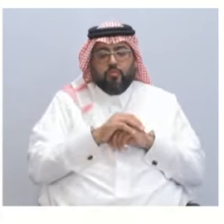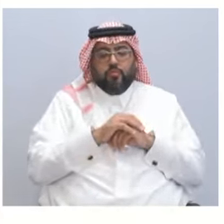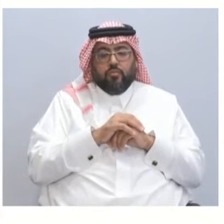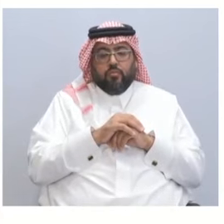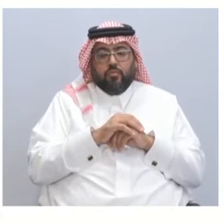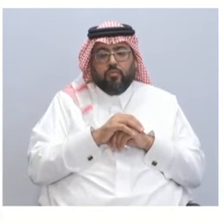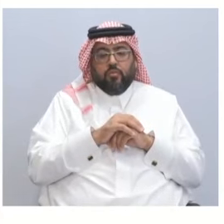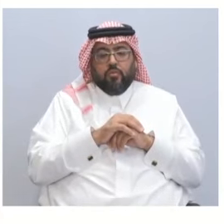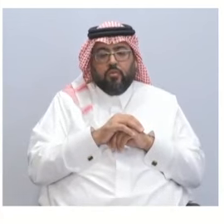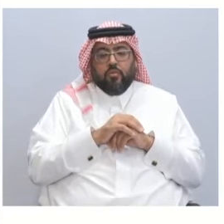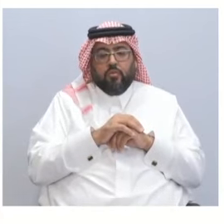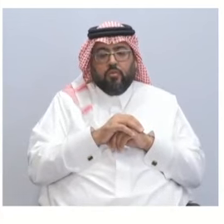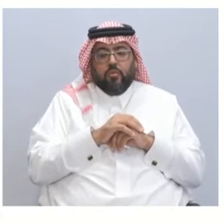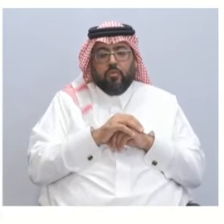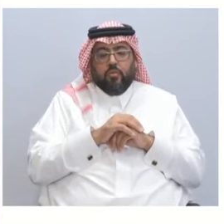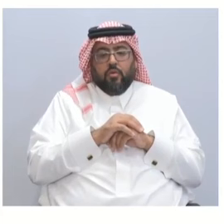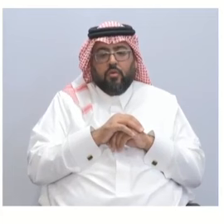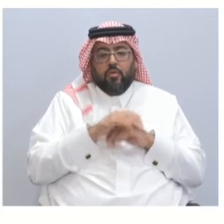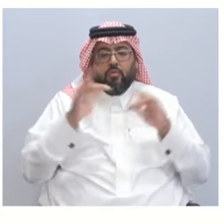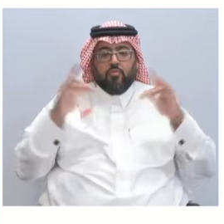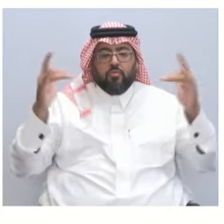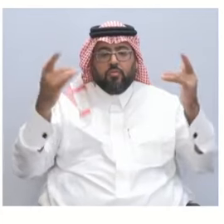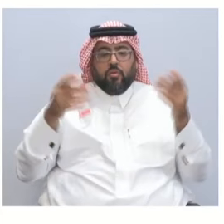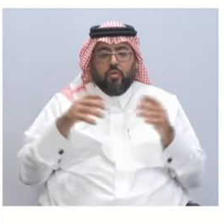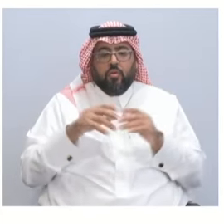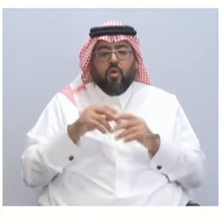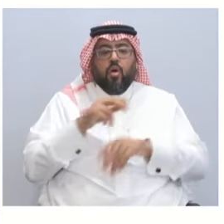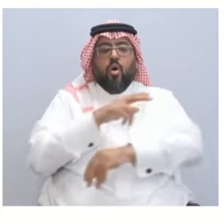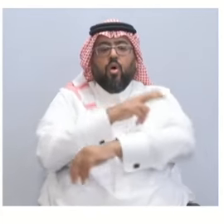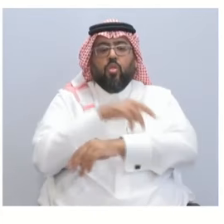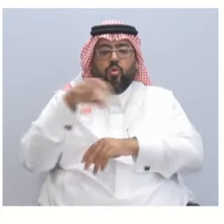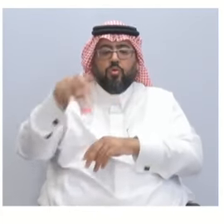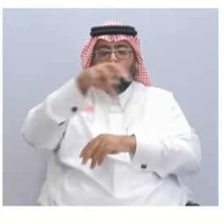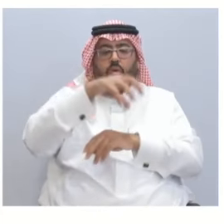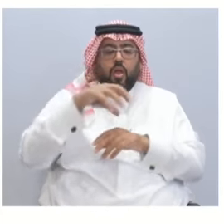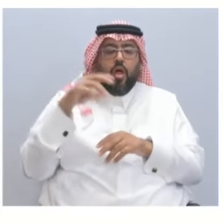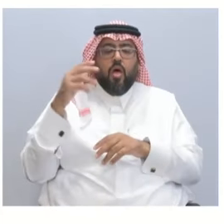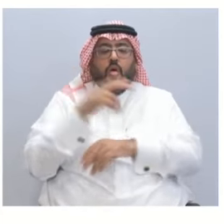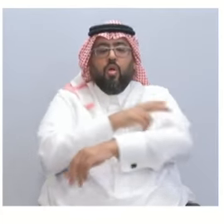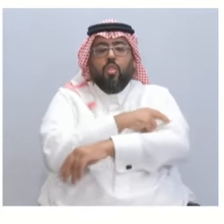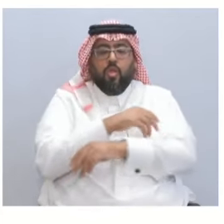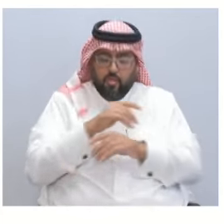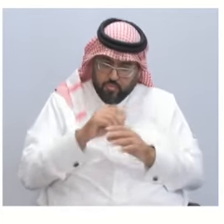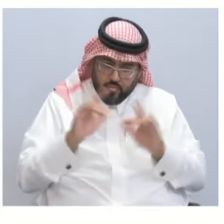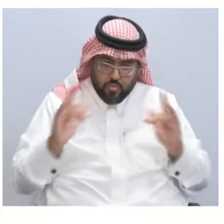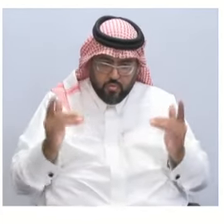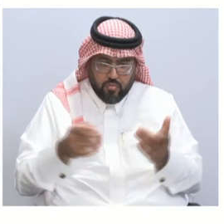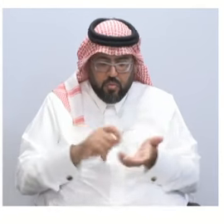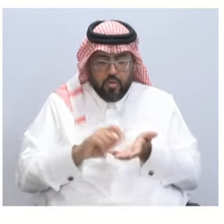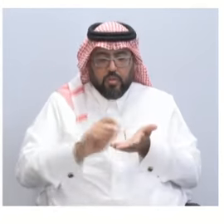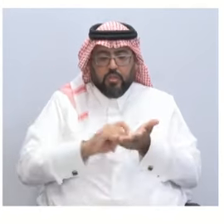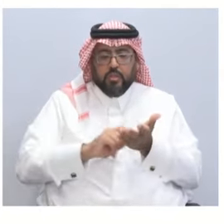يتكون المجلس الاعلى من قاده الدول الاعضاء ويقع يعقد